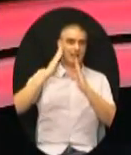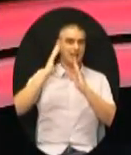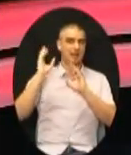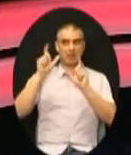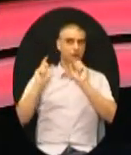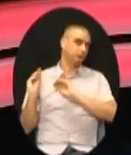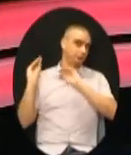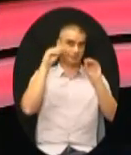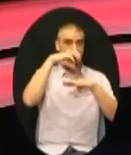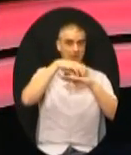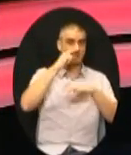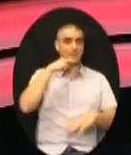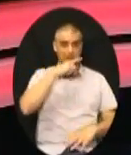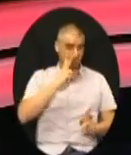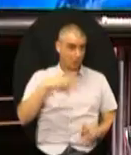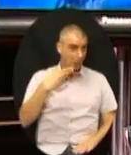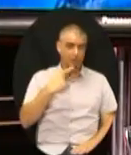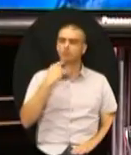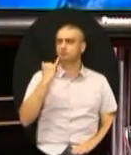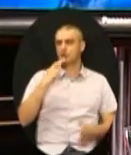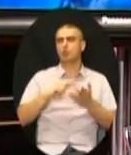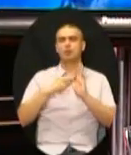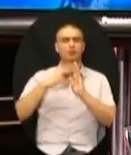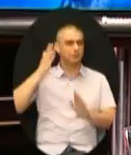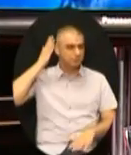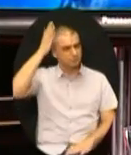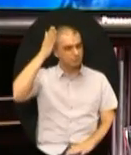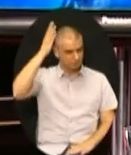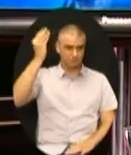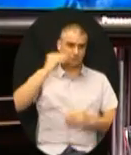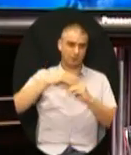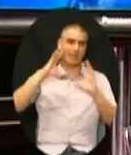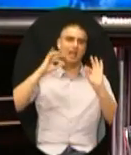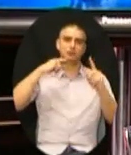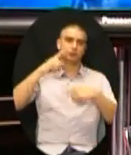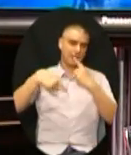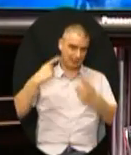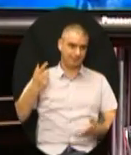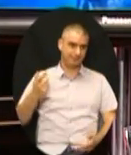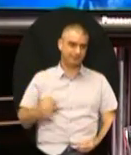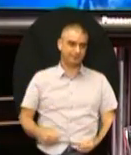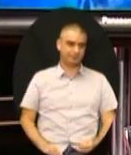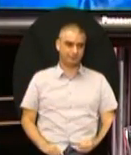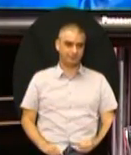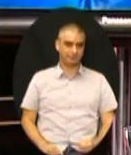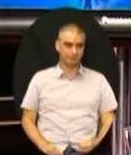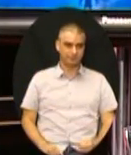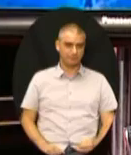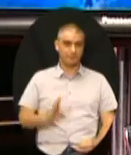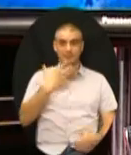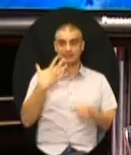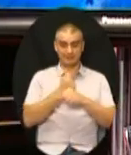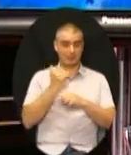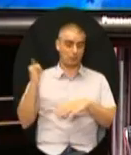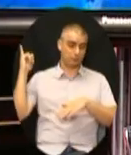לא בלתי אפשרית. נכון, בתוכנית המאוד רחוקה, עוד כמה עשרות שנים אני מניח, בהנחה שינחתו על